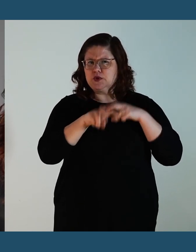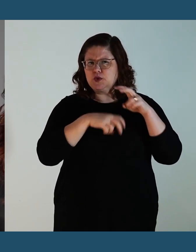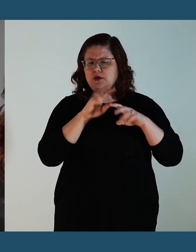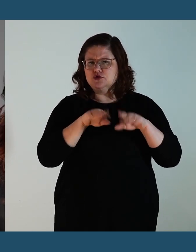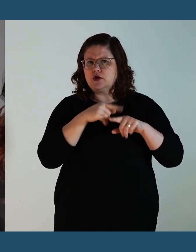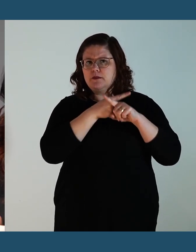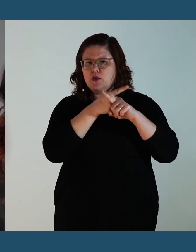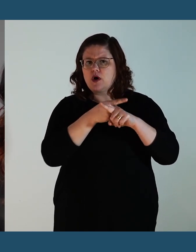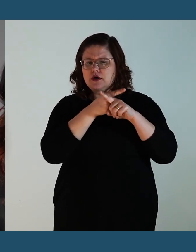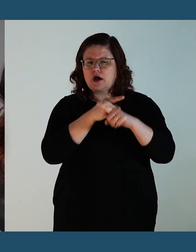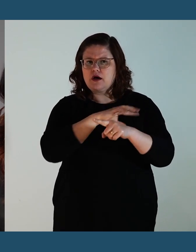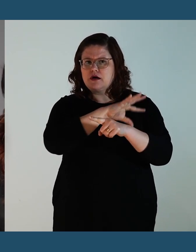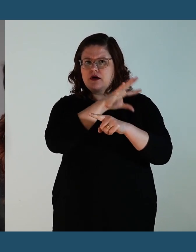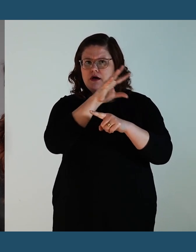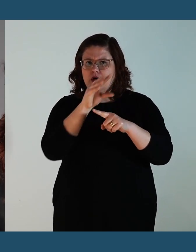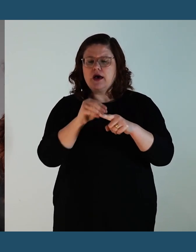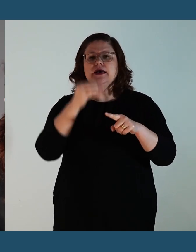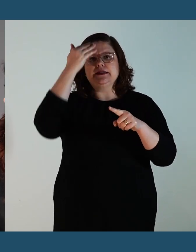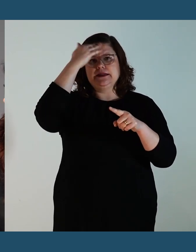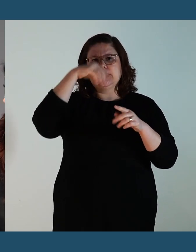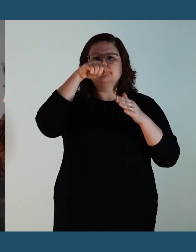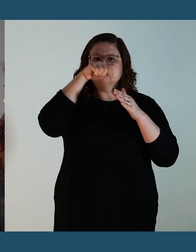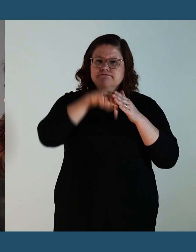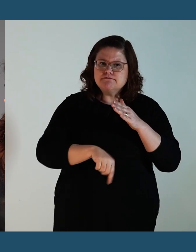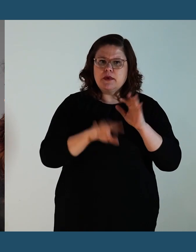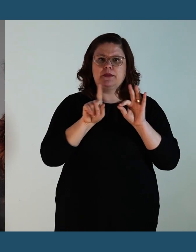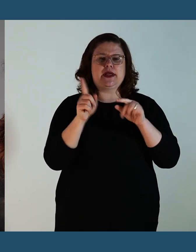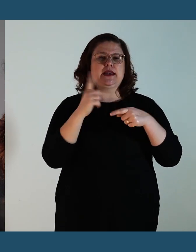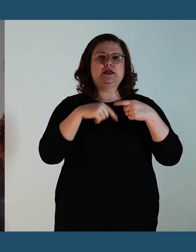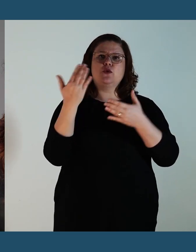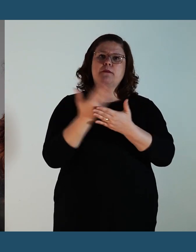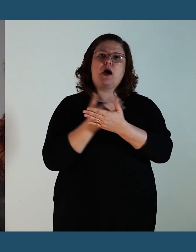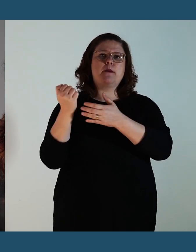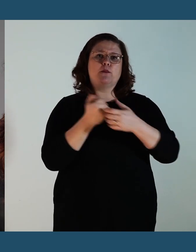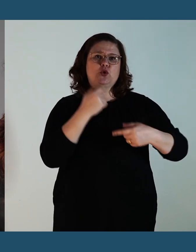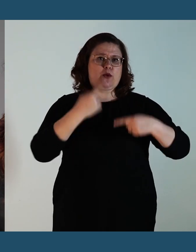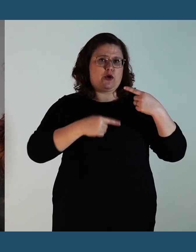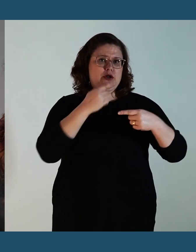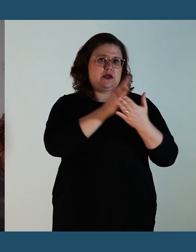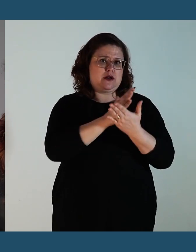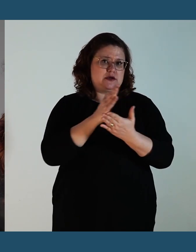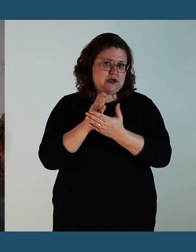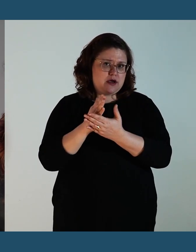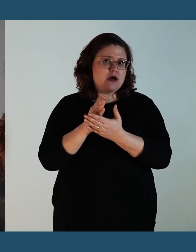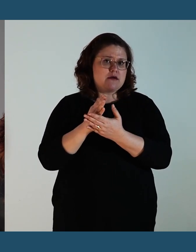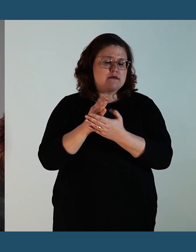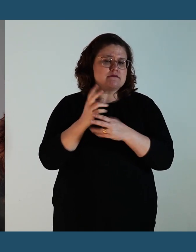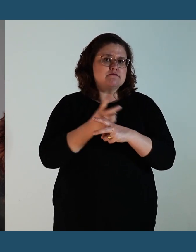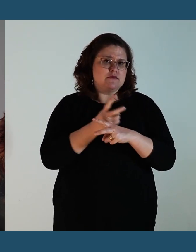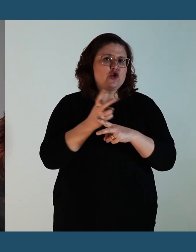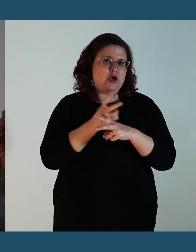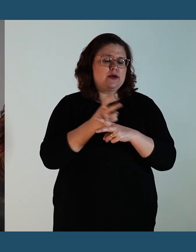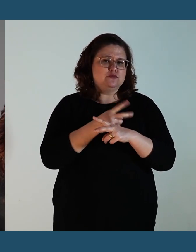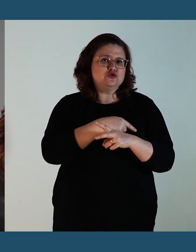on aika niin kuin syvällä näissä maahanmuuttopoliittisissa kysymyksissä muutenkin ollut pitkään.